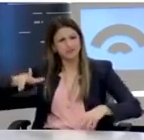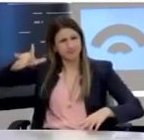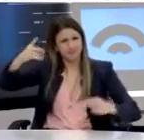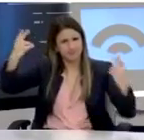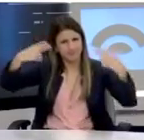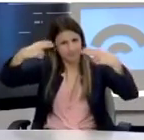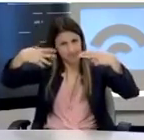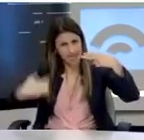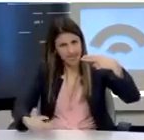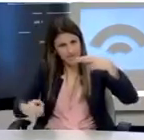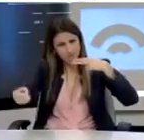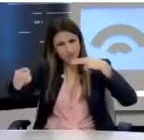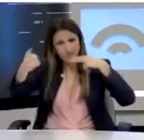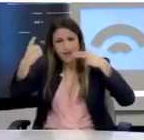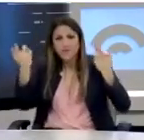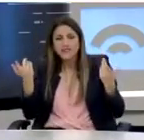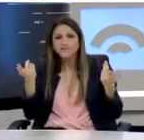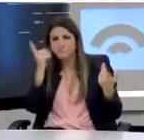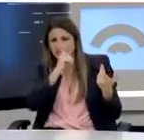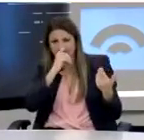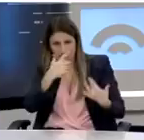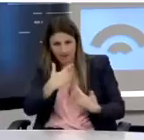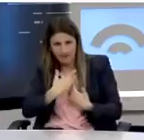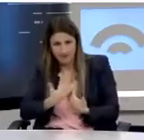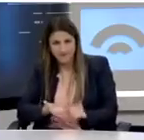χρόνια? Οποία υποκρισία.